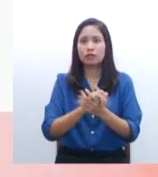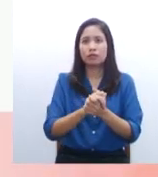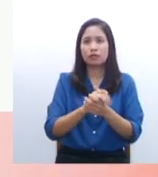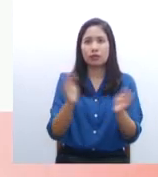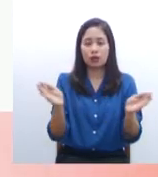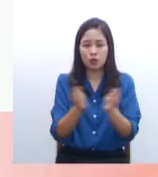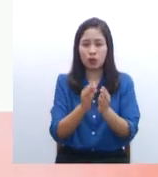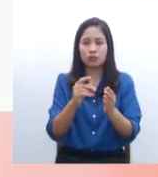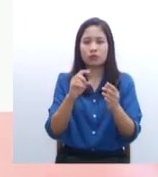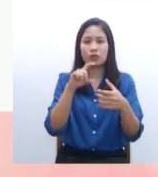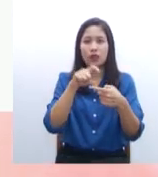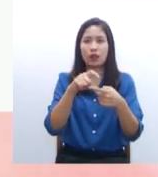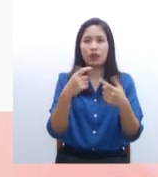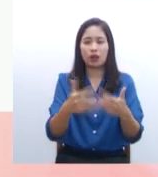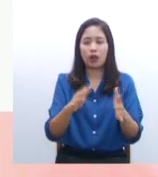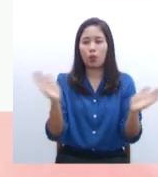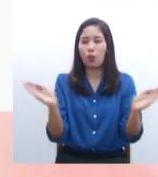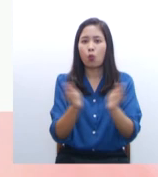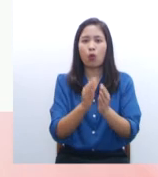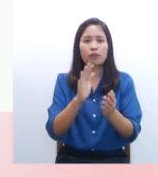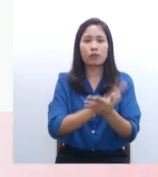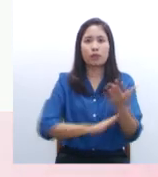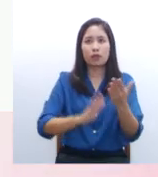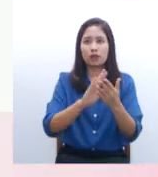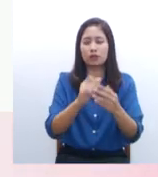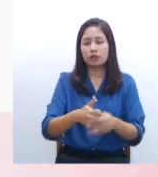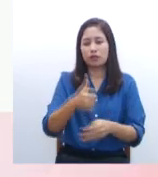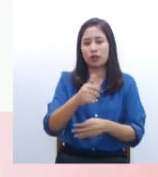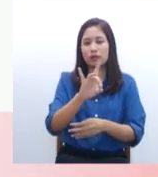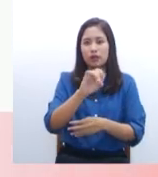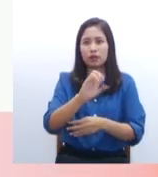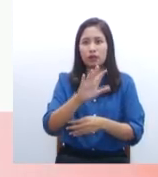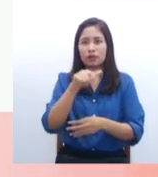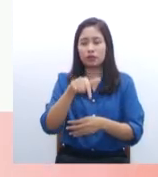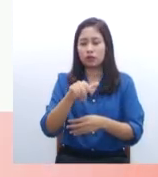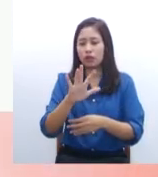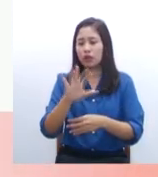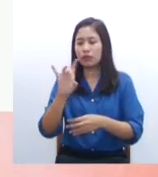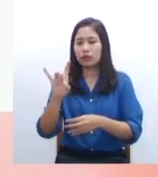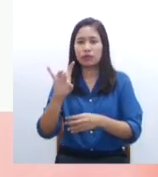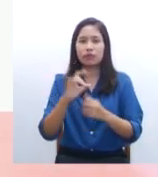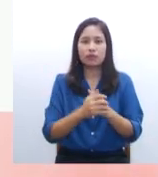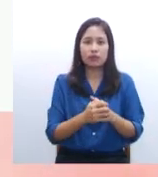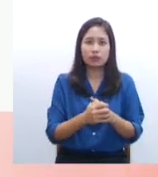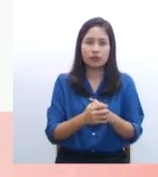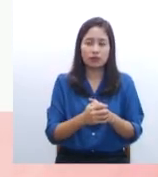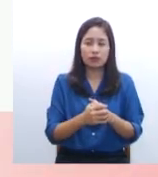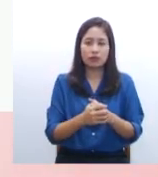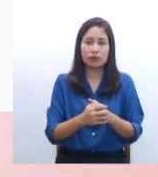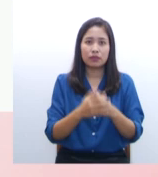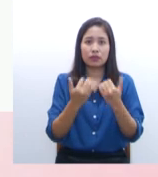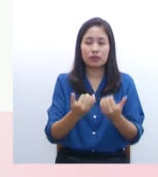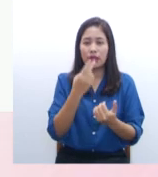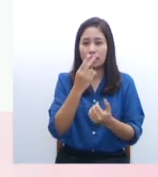ประเมินในครั้งนี้นะครับในภาพรวมระดับประเทศได้คะแนนเฉลี่ยทั้ง225เขตได้คะแนน 85.58 คะแนนนะครับซึ่งถือว่